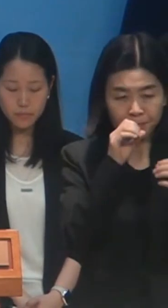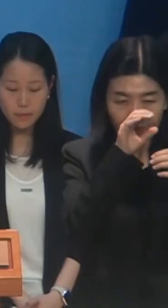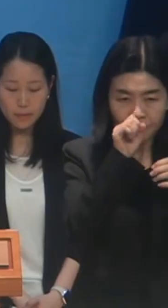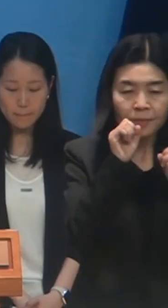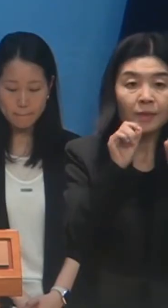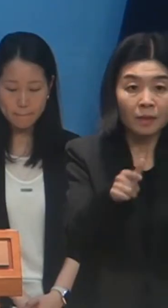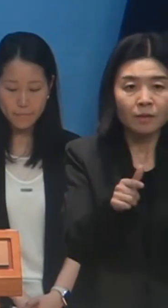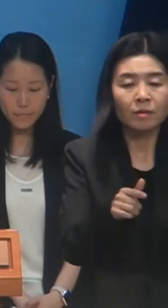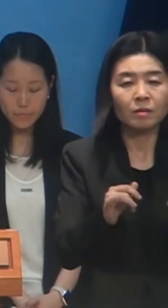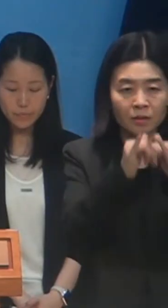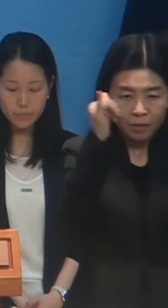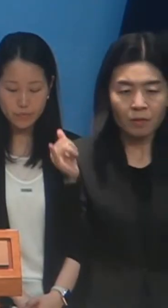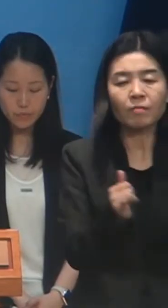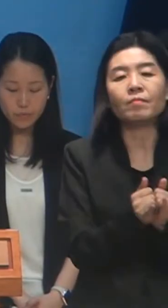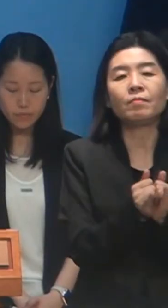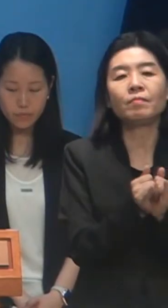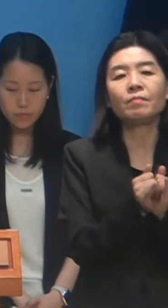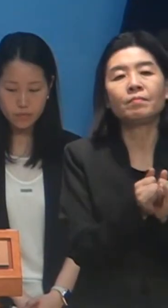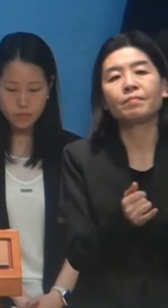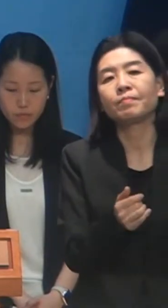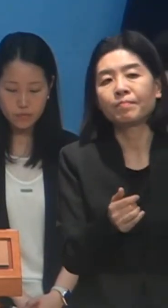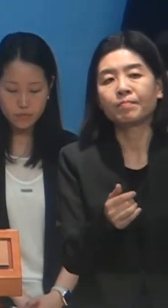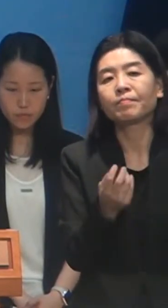동력으로 전환할 정책을 제시했습니다.